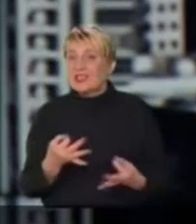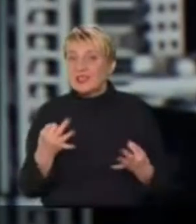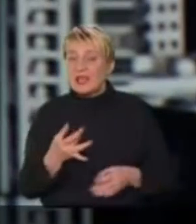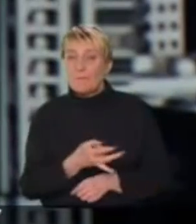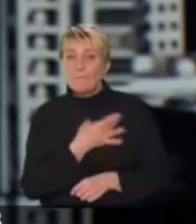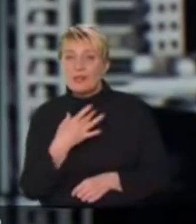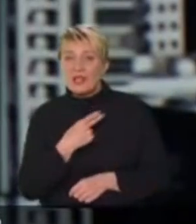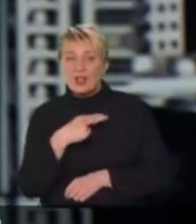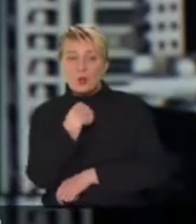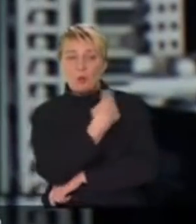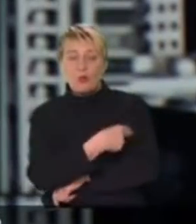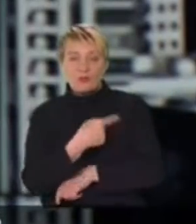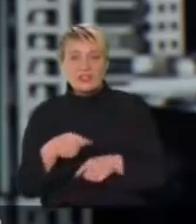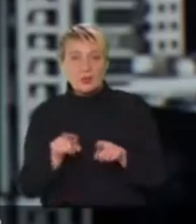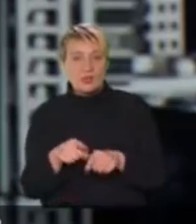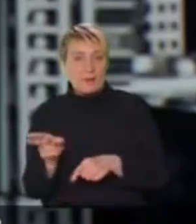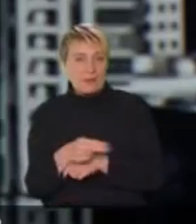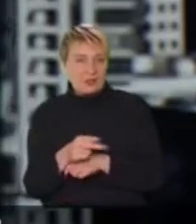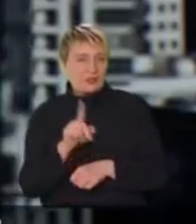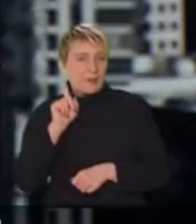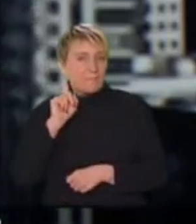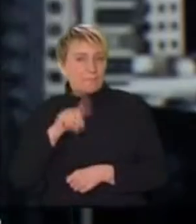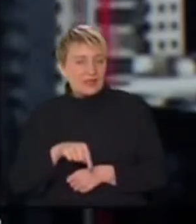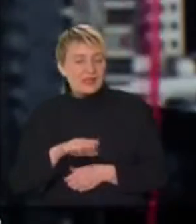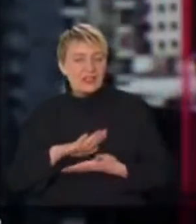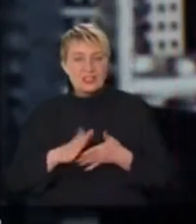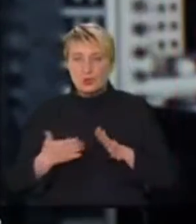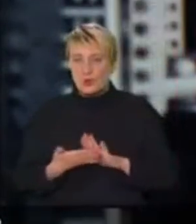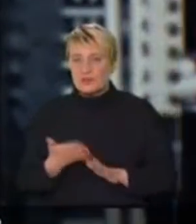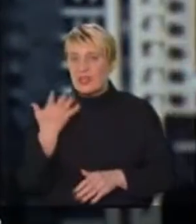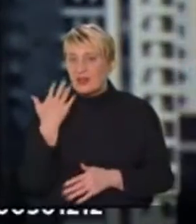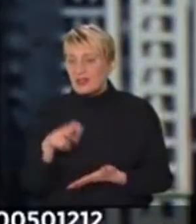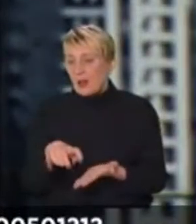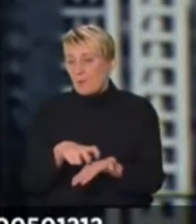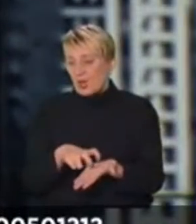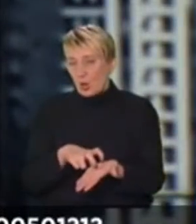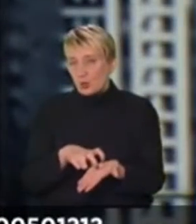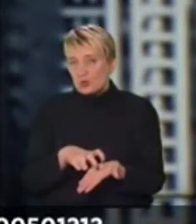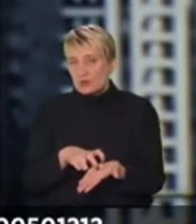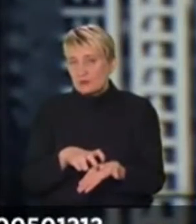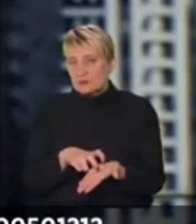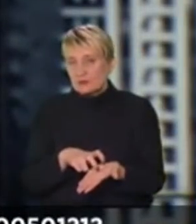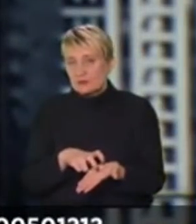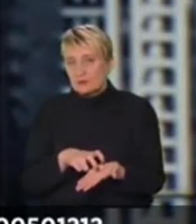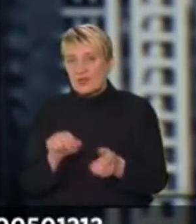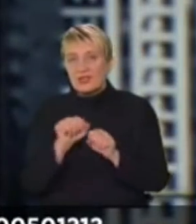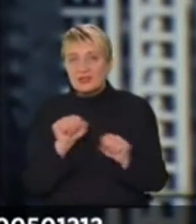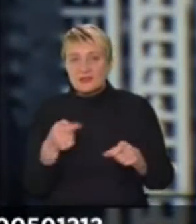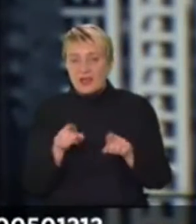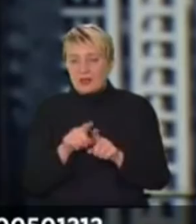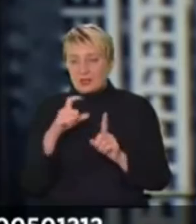Тепер в Маріуполі вже навіть така підла і ситуація, коли боягузи, господи, просто не можна це слово вживати,